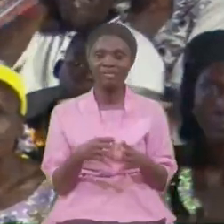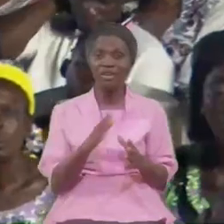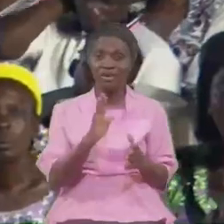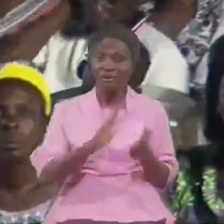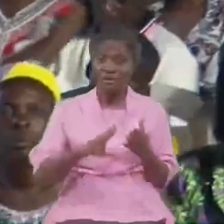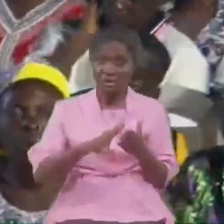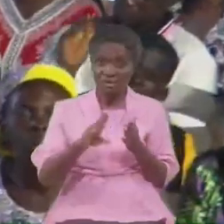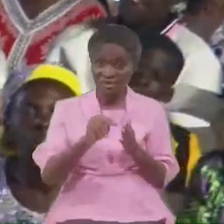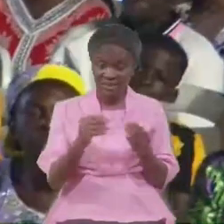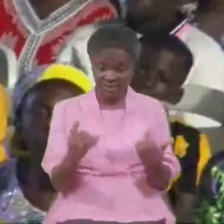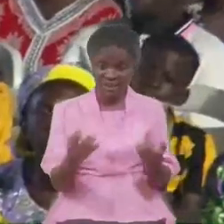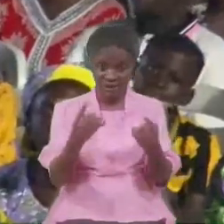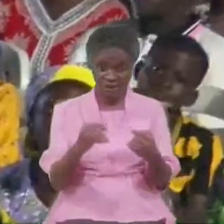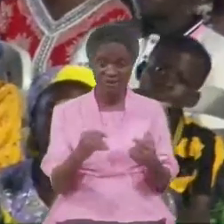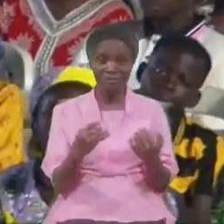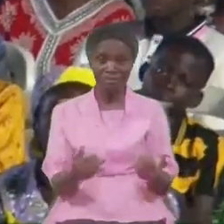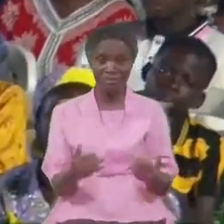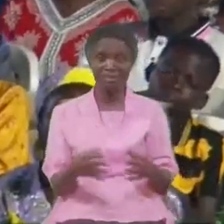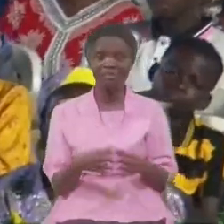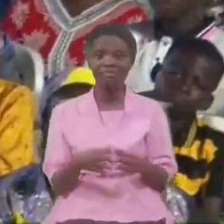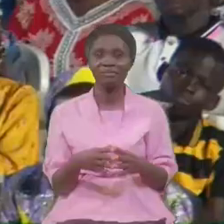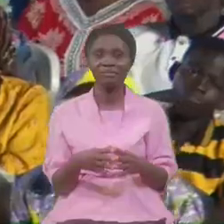Le pardon est là.